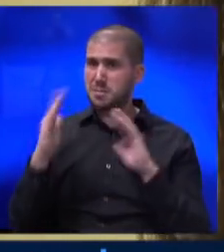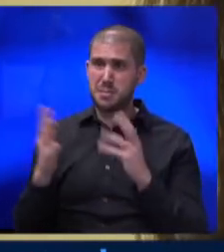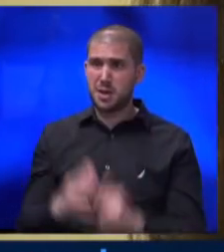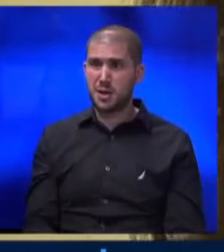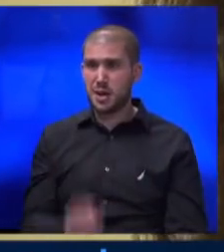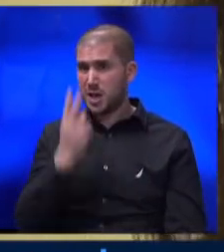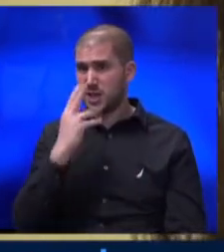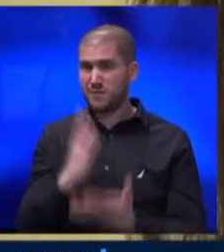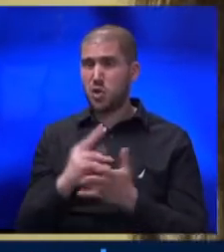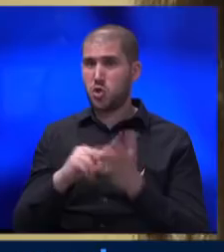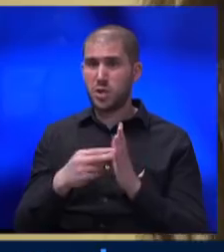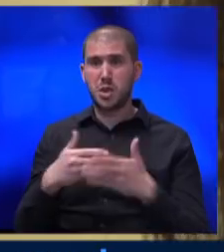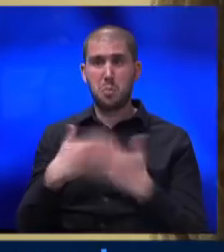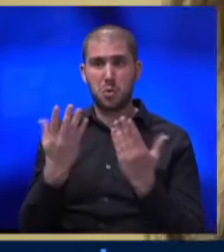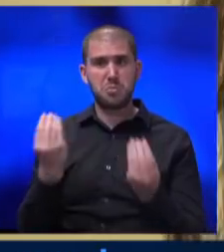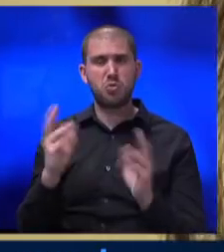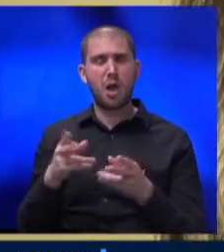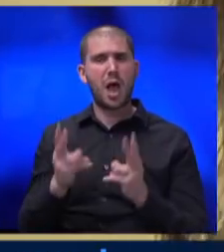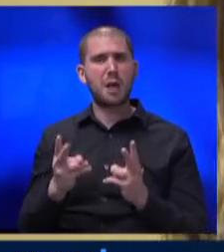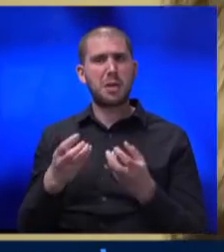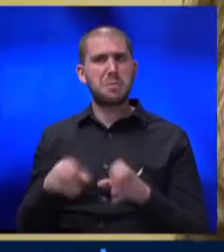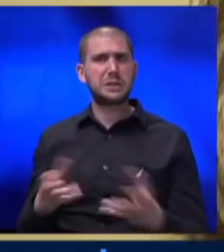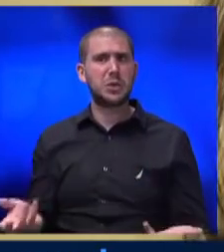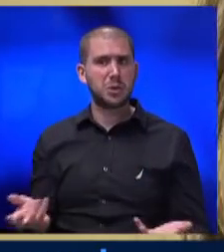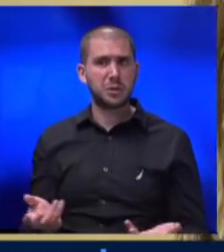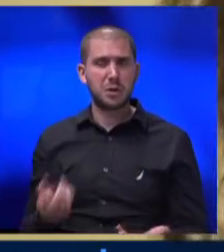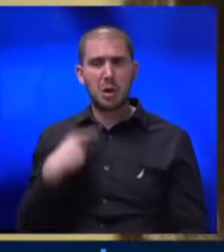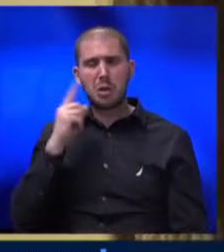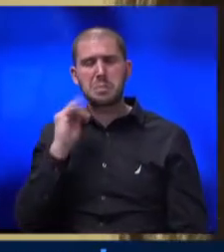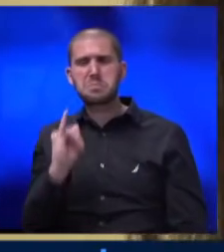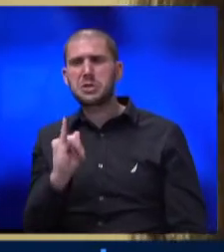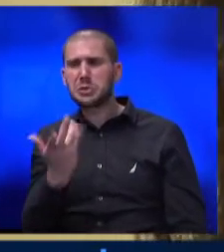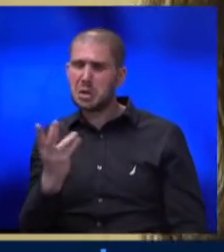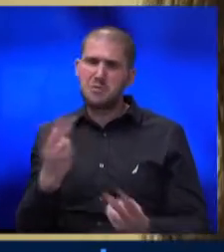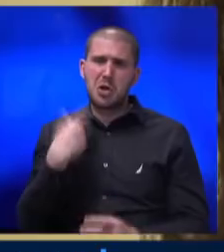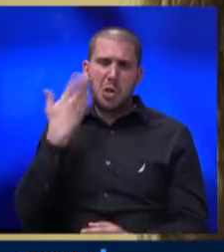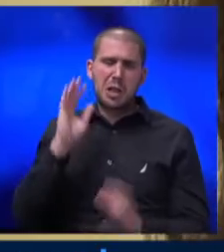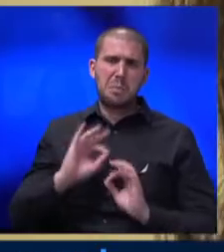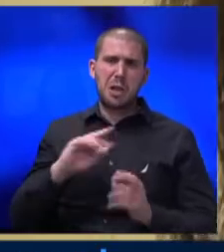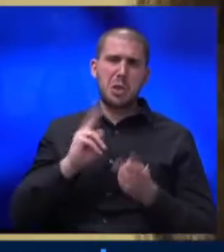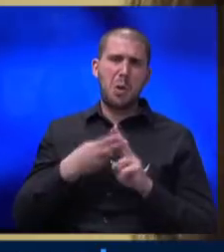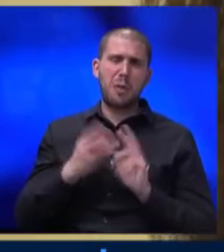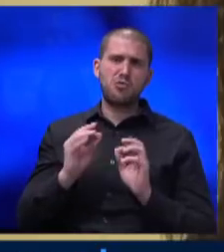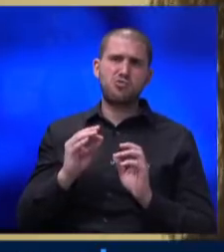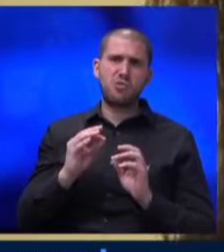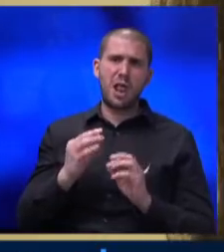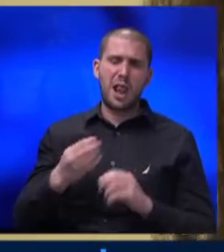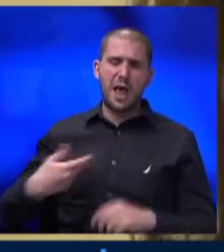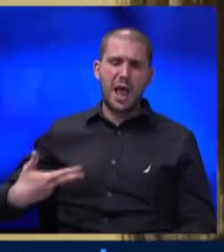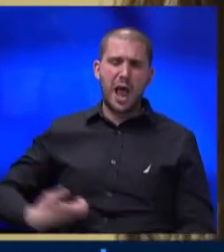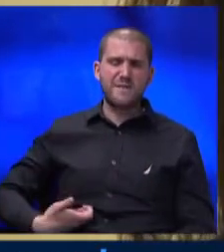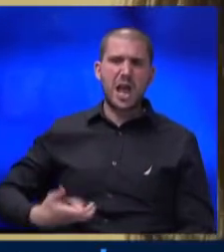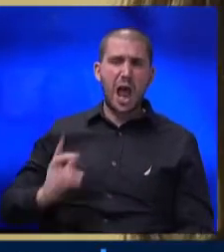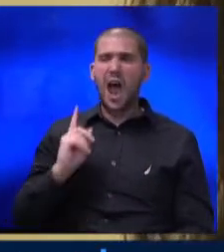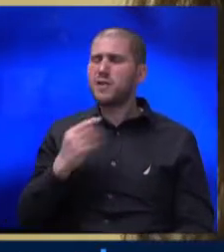ראיתי בתוכנית בוקר משהו על הקפאת ביציות. לא ידעתי מה זה אומר, כמובן שלא הכרתי את עולם ההפריות, אבל